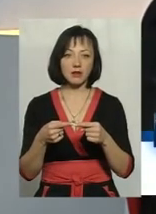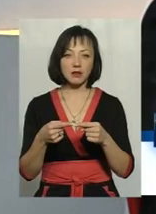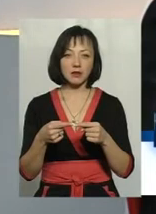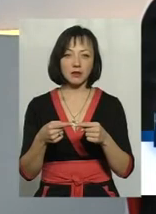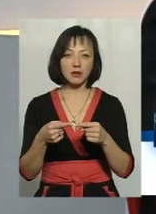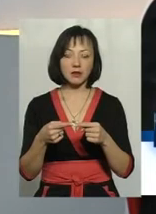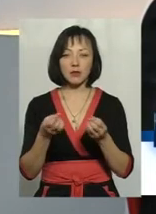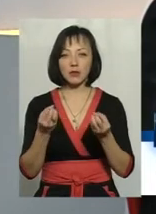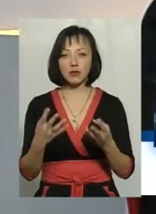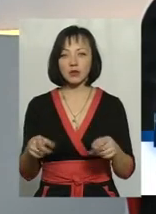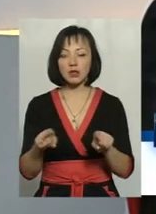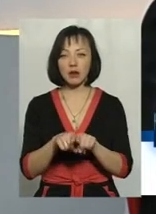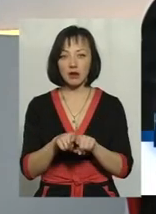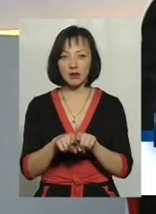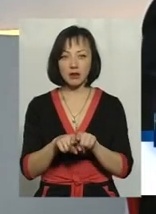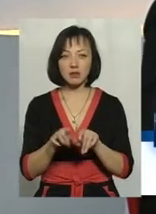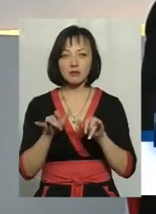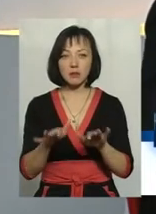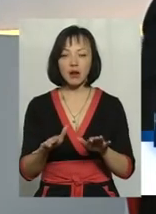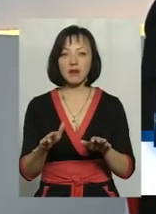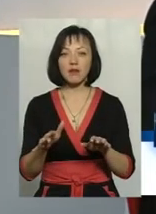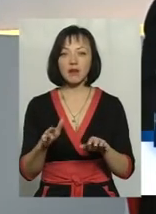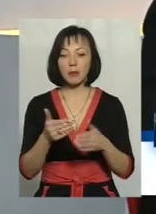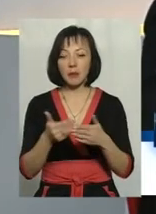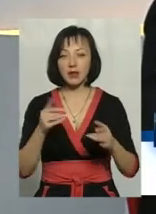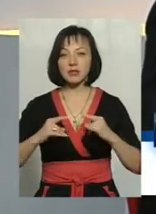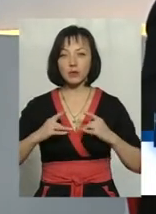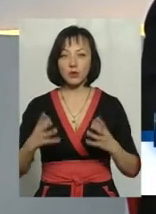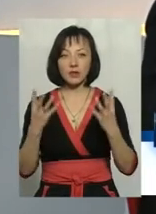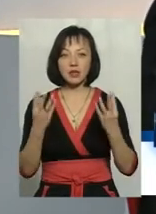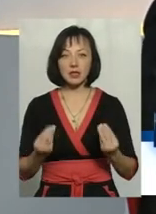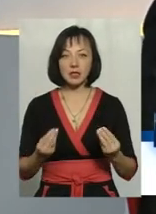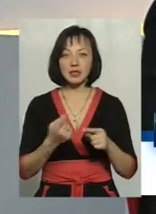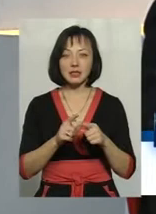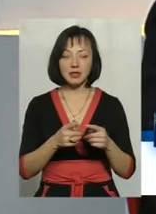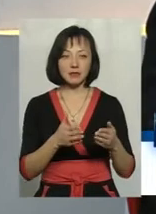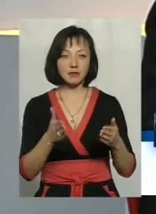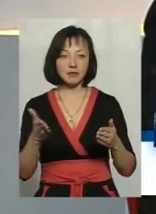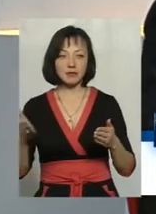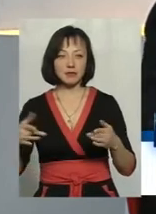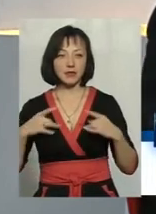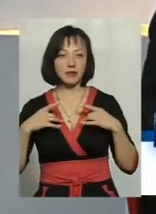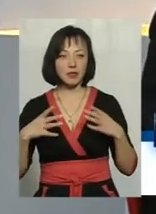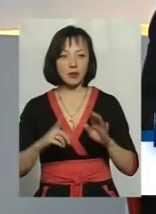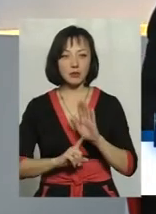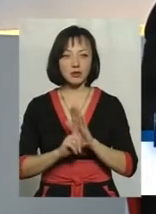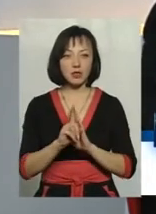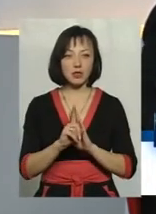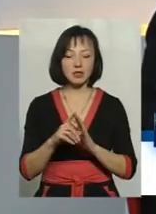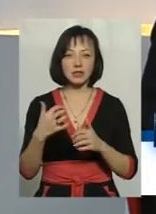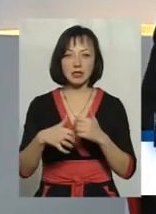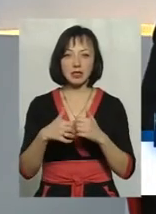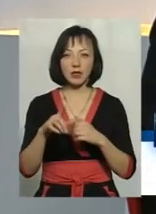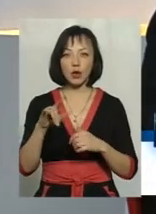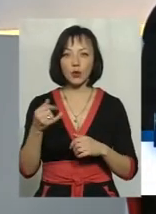просто так. Діло в тому, що зараз йдуть передсвяткові дні, ці свята, починаючи з середини грудня